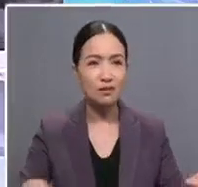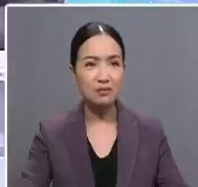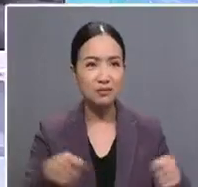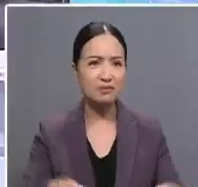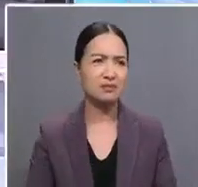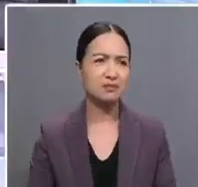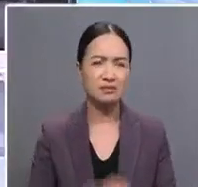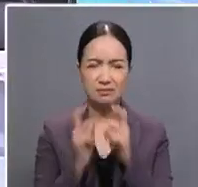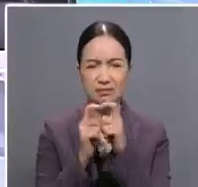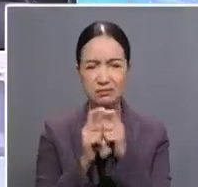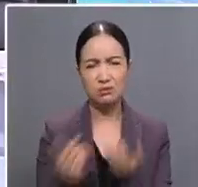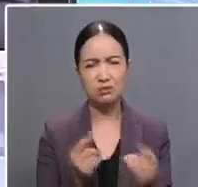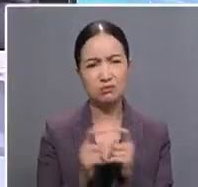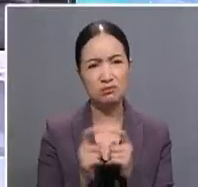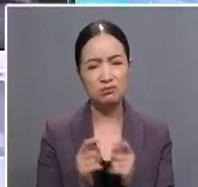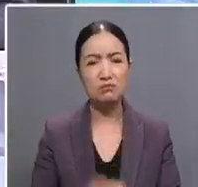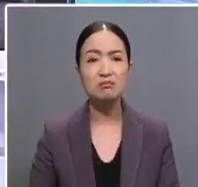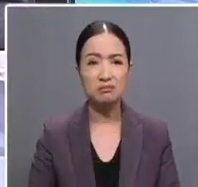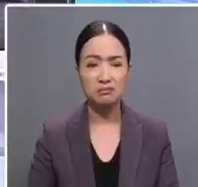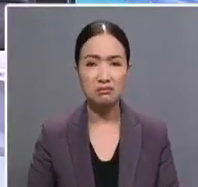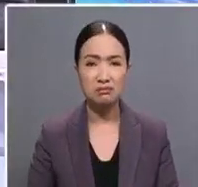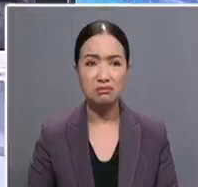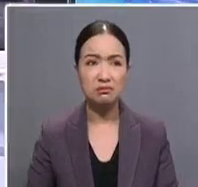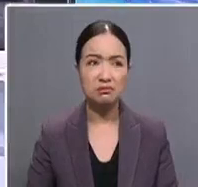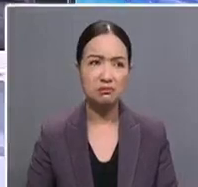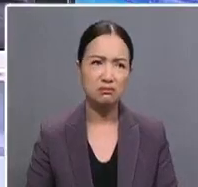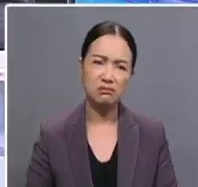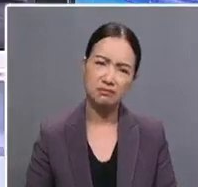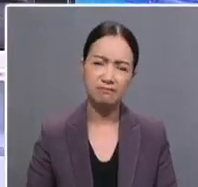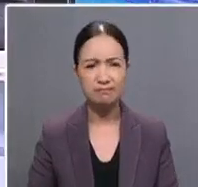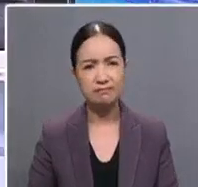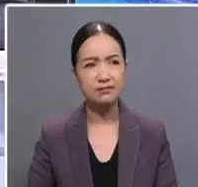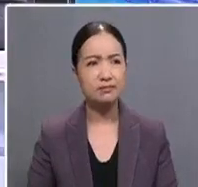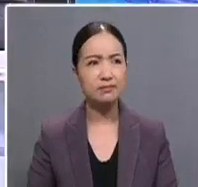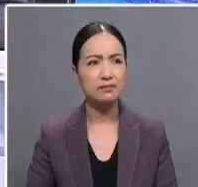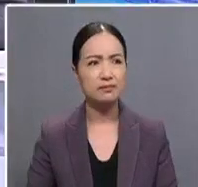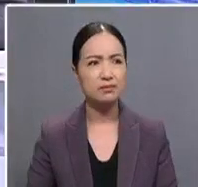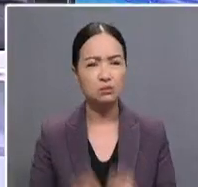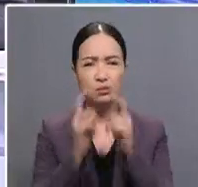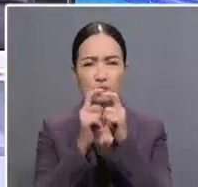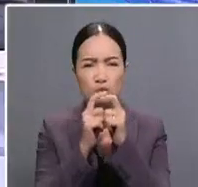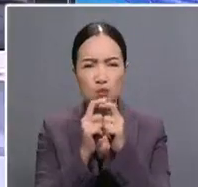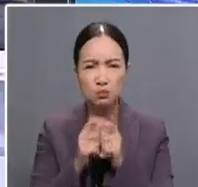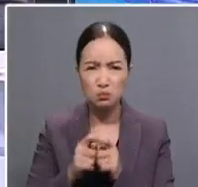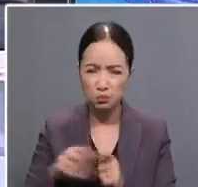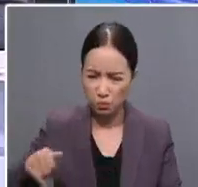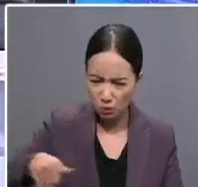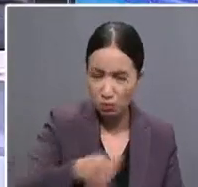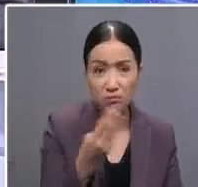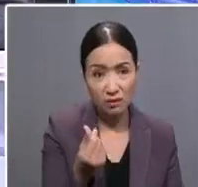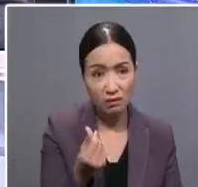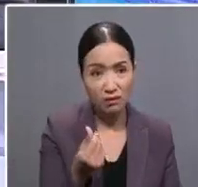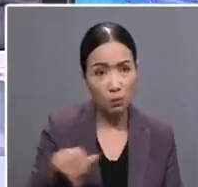ในหนูตัวเล็กนะลูกหนู ลูกหนูมันตัวเล็กนิดเดียว อ๋อเป็นไปได้ ใช่ไหม หรือว่า เอ๊ ะ ทำไมฮะ ลูกหนูมันตัวเล็กขนาดมันวิ่งได้แล้วหรอตัว